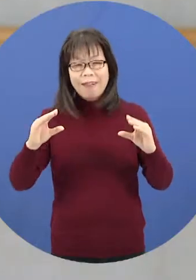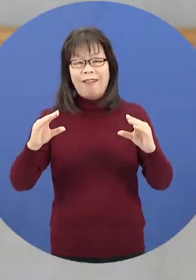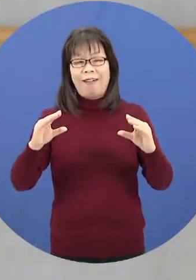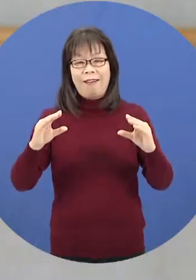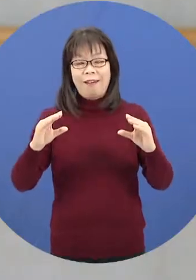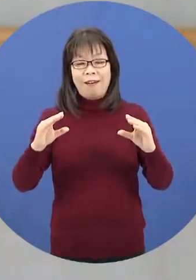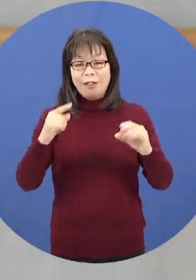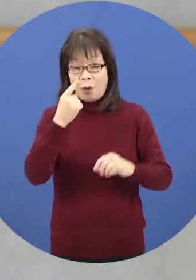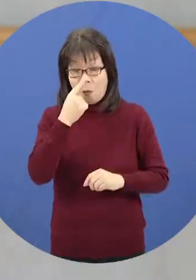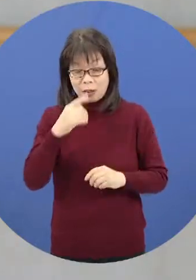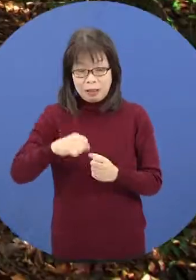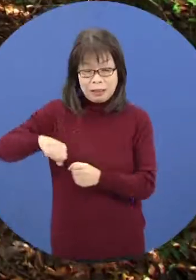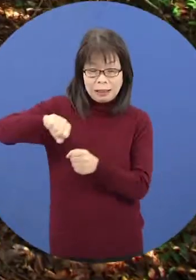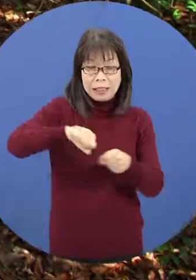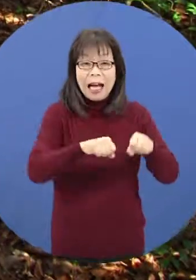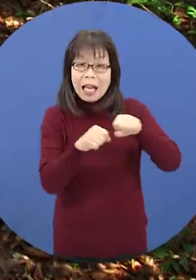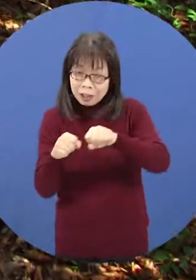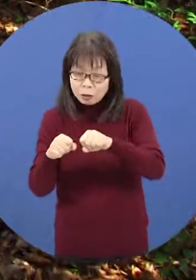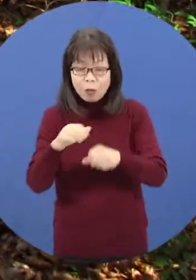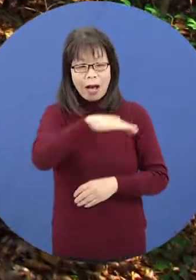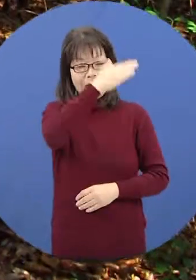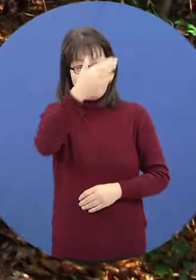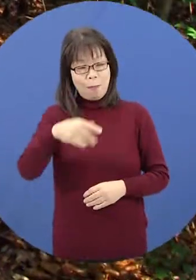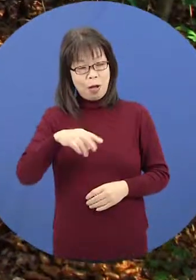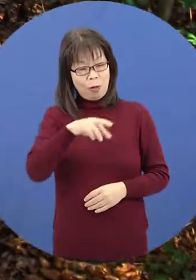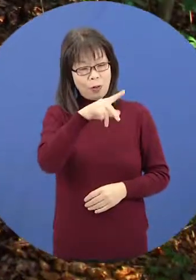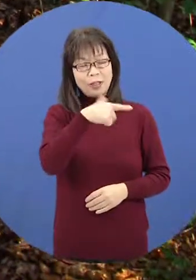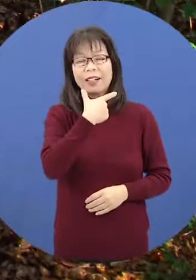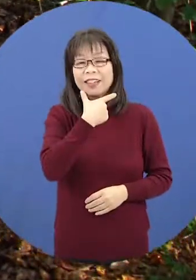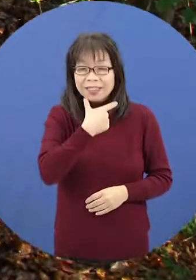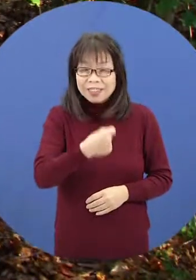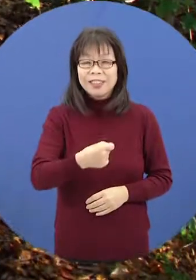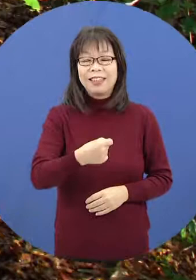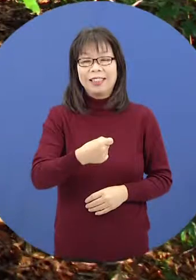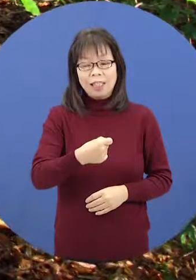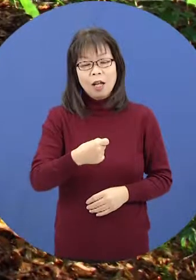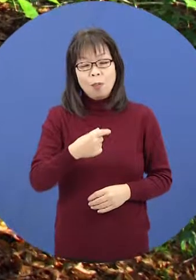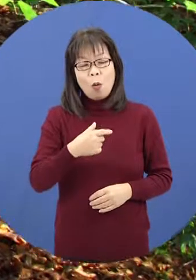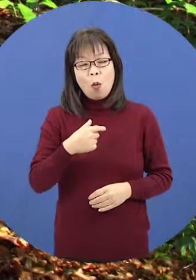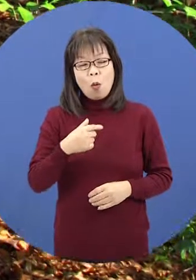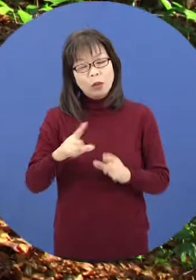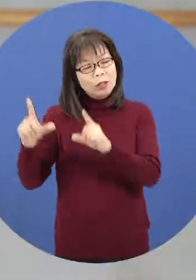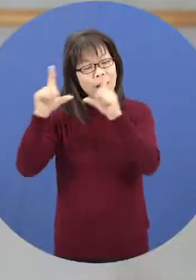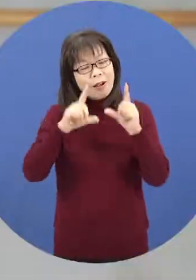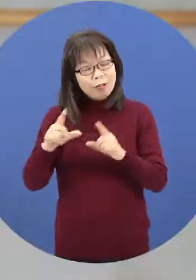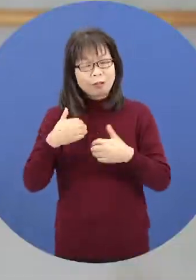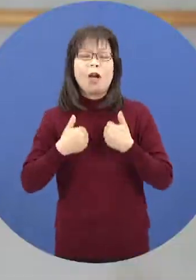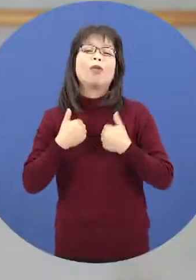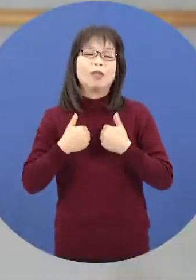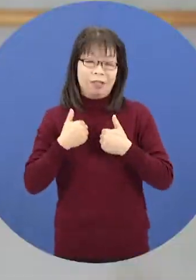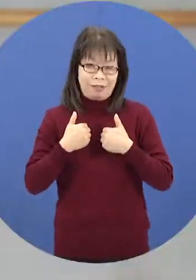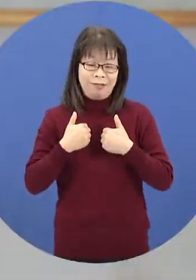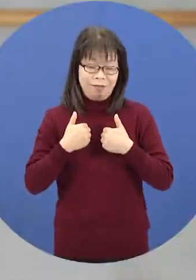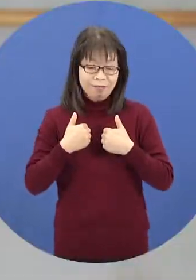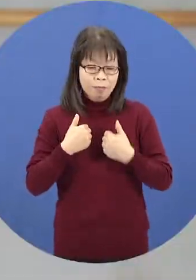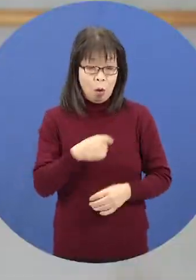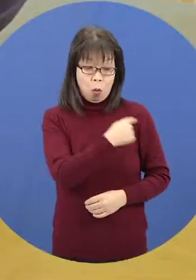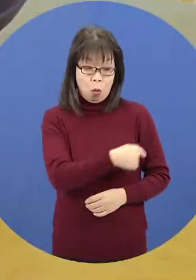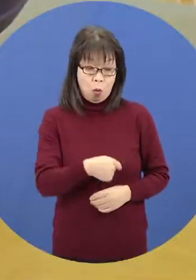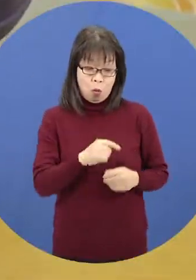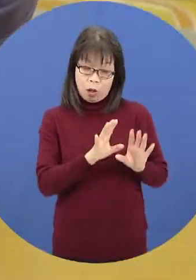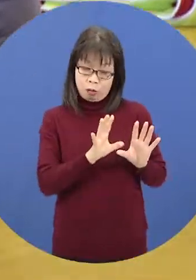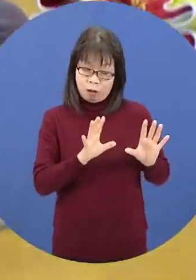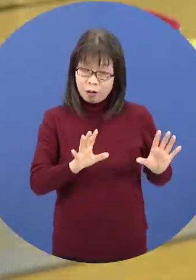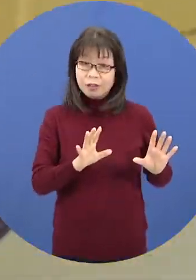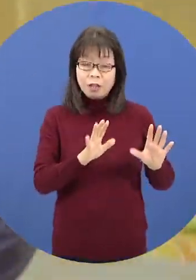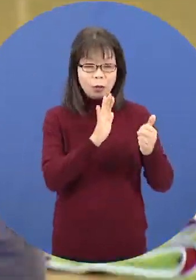シーカヤックが大好きだったり山登りが大好きだったりするので、すごくこう生きやすいです。心が豊かになるようなメン